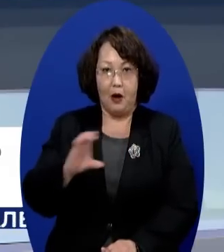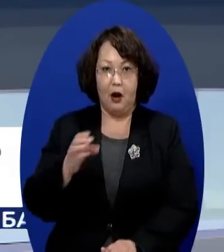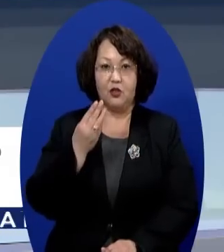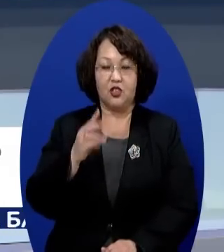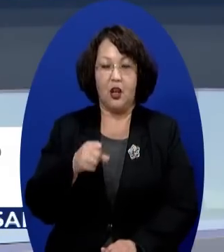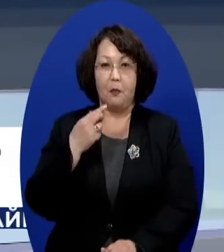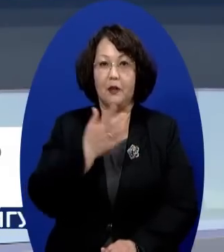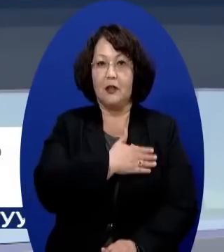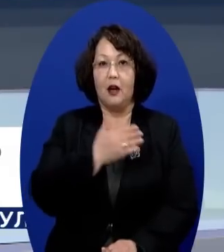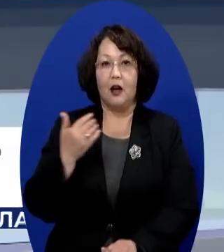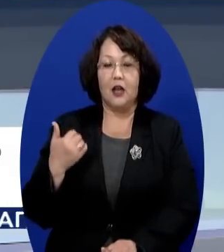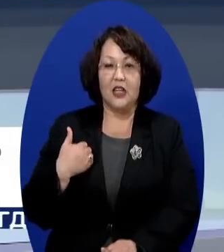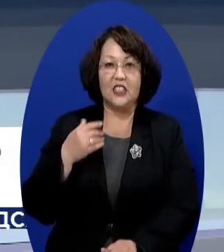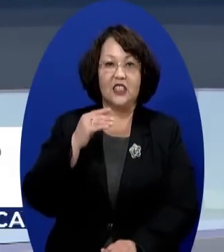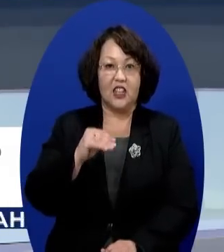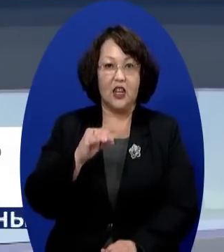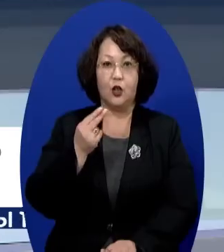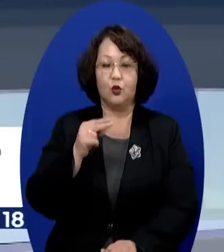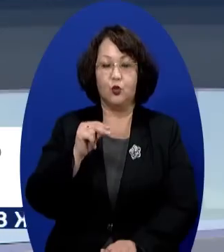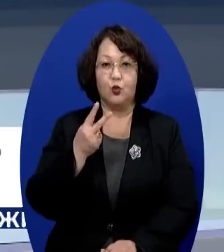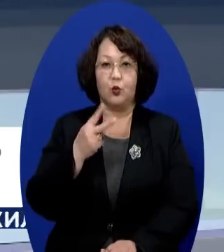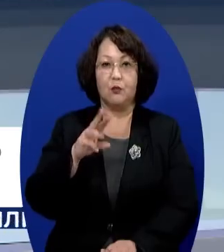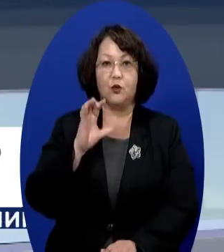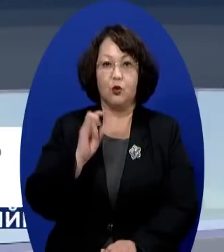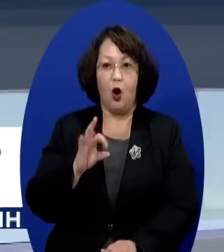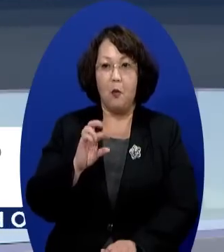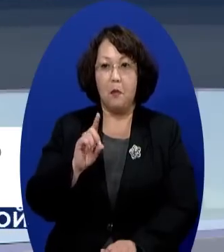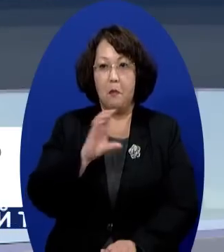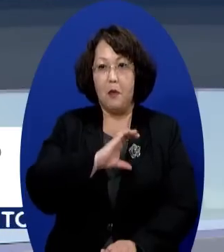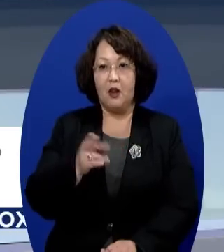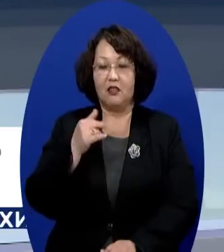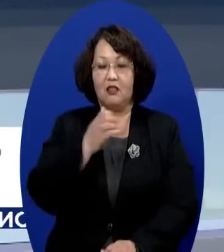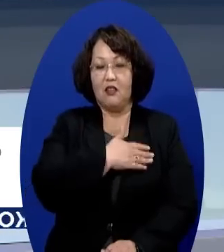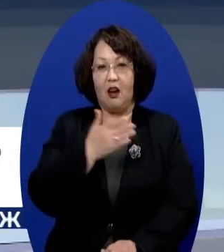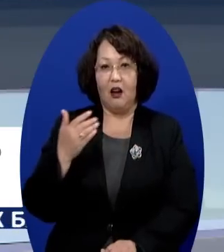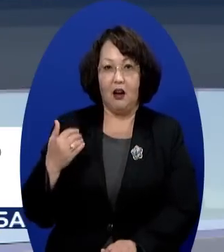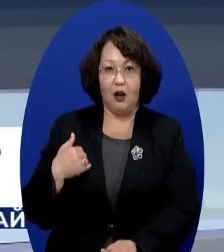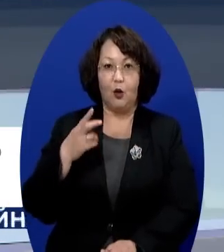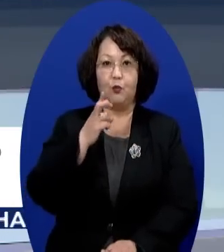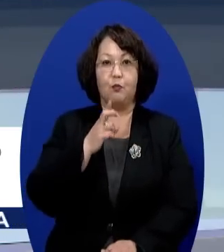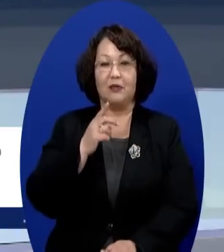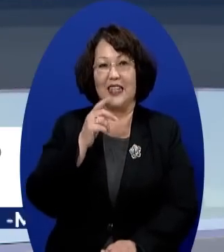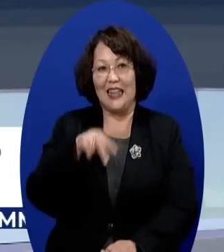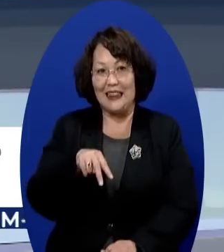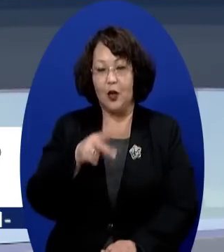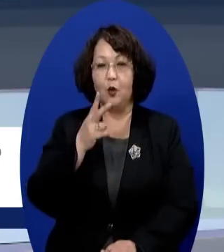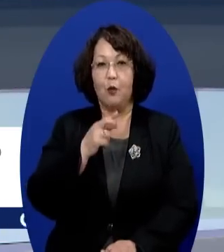дарга хурандаа жамсранж өнч үлтэмсөрөн. За, онцгой эдлийн ерөнхий газрын дэд дарга хурандаа Лувсан Доржийн Болдбаатар нарт исэн